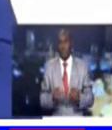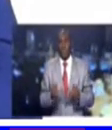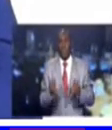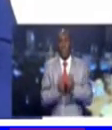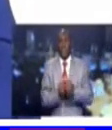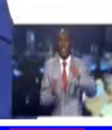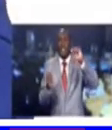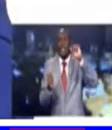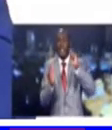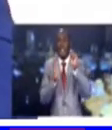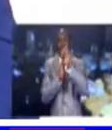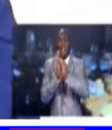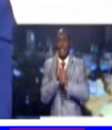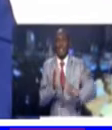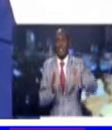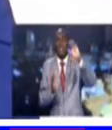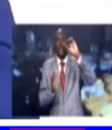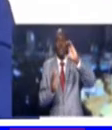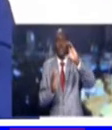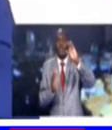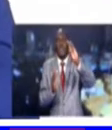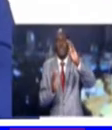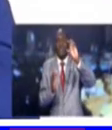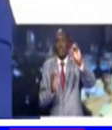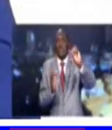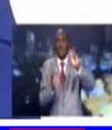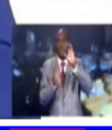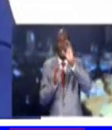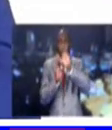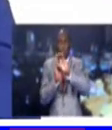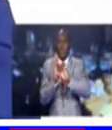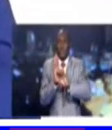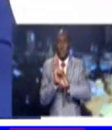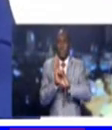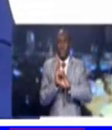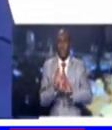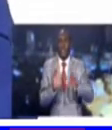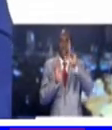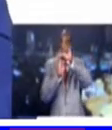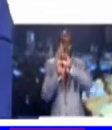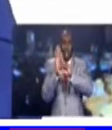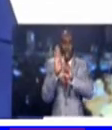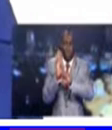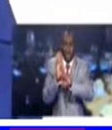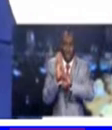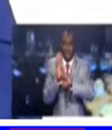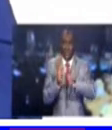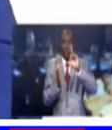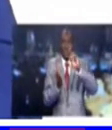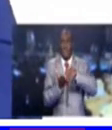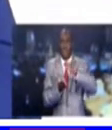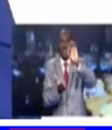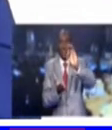69 de la constitution et de la loi 69 jeunes du 29 avril 1969